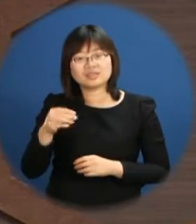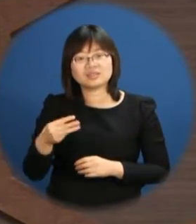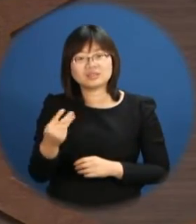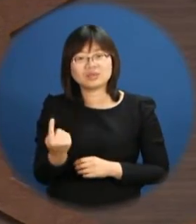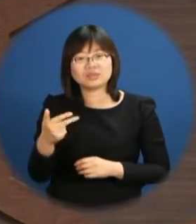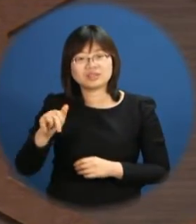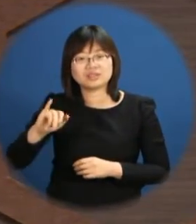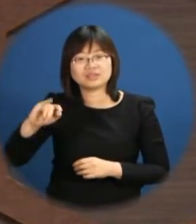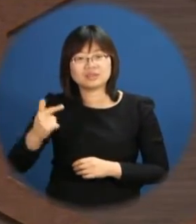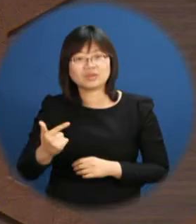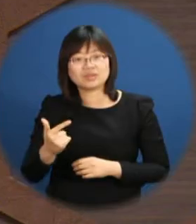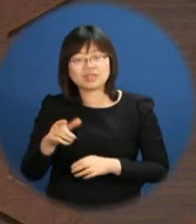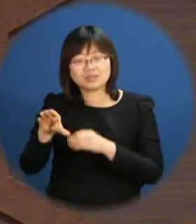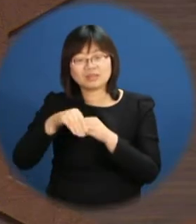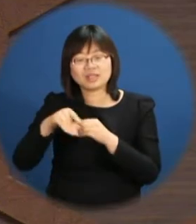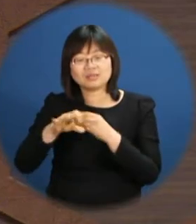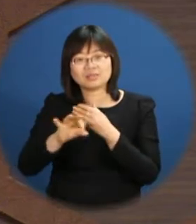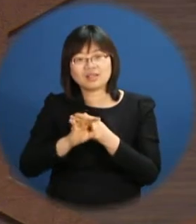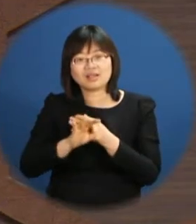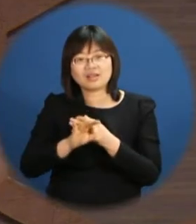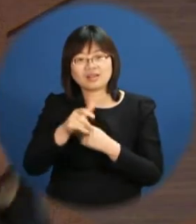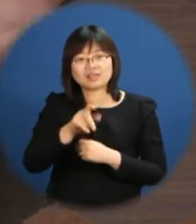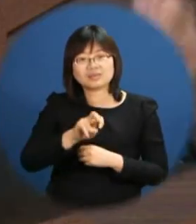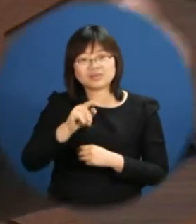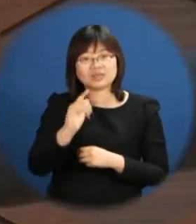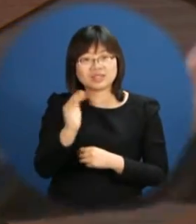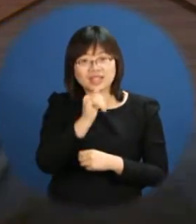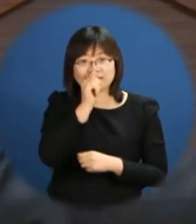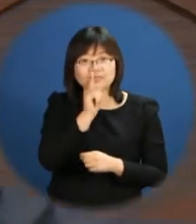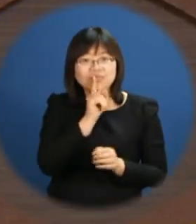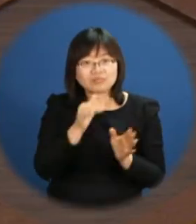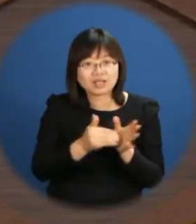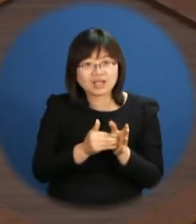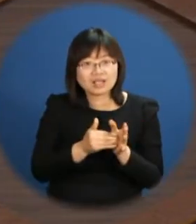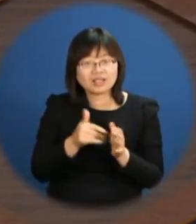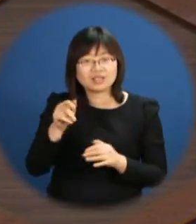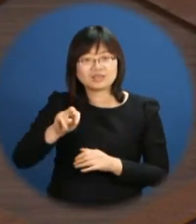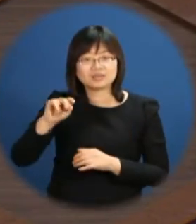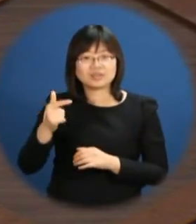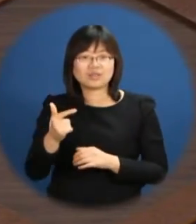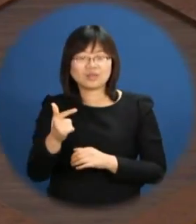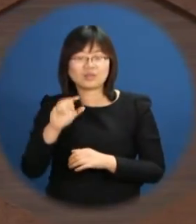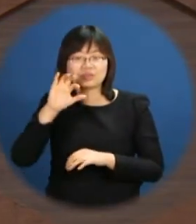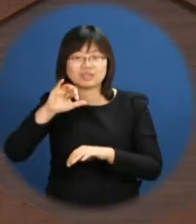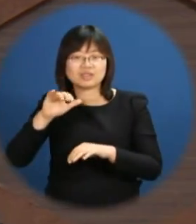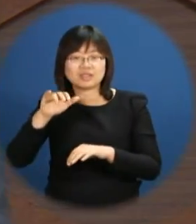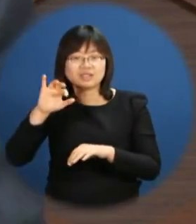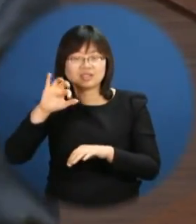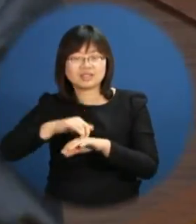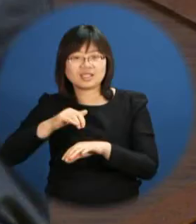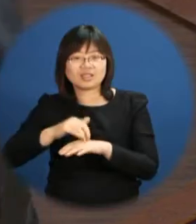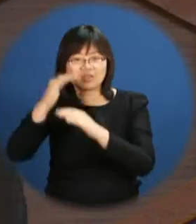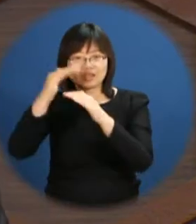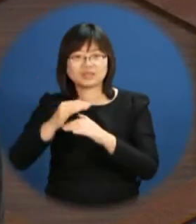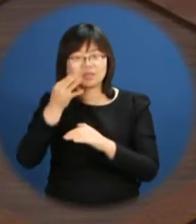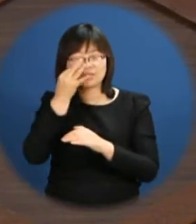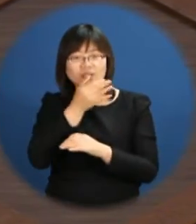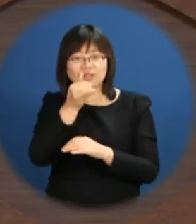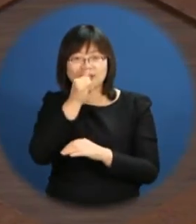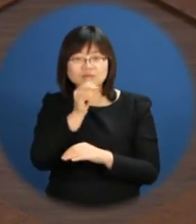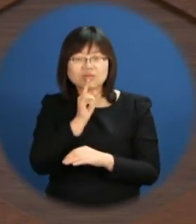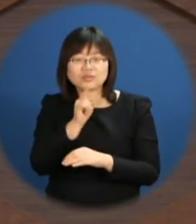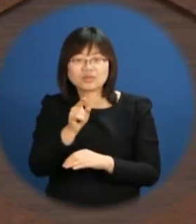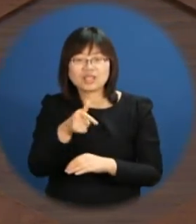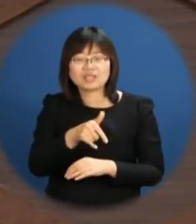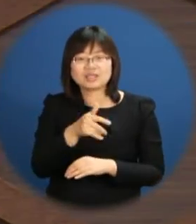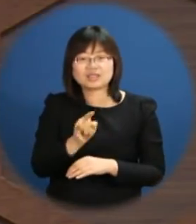빨아들이면 금속이 된다고 했잖아요 아까 그 금석 재령 과정에서 보여줬고 그래서 프리스트 리는 워낙